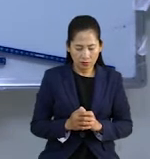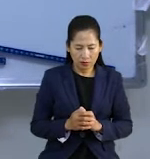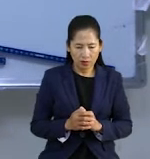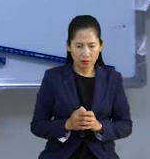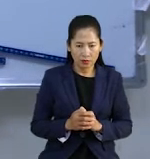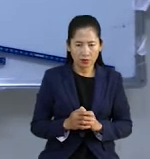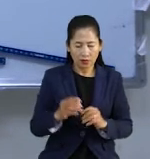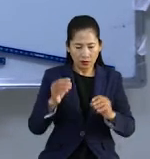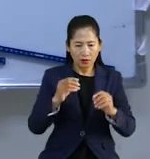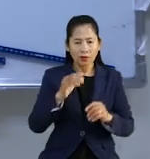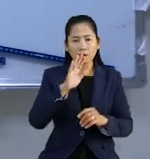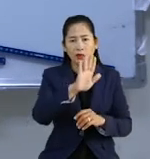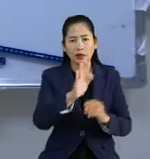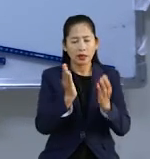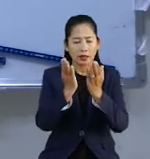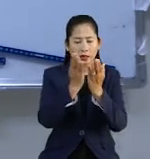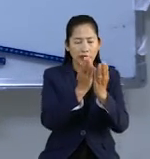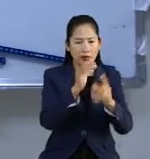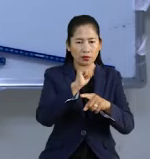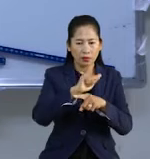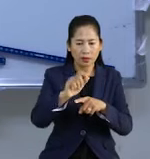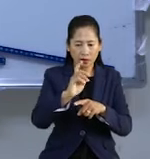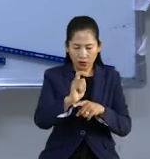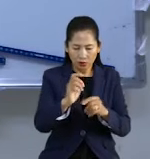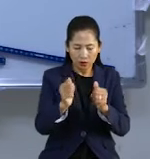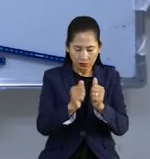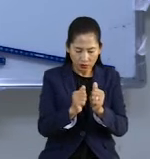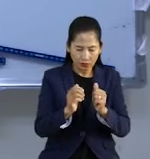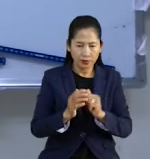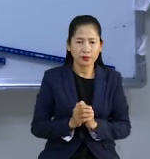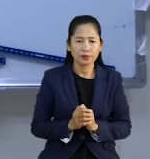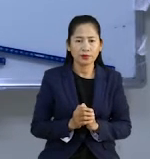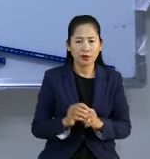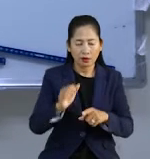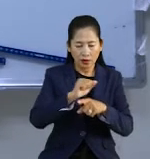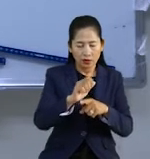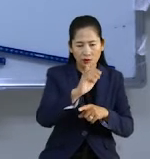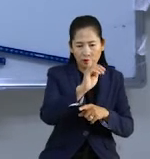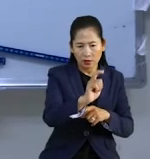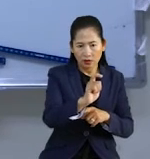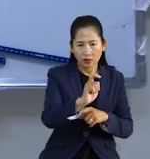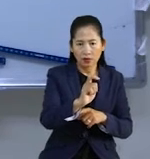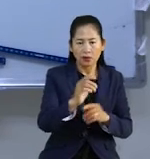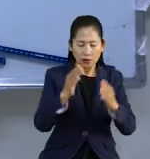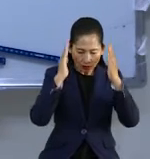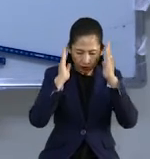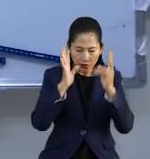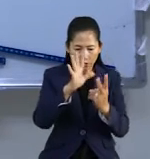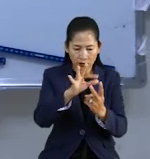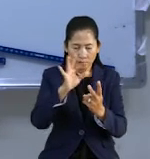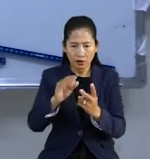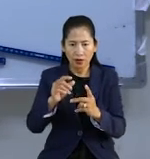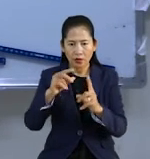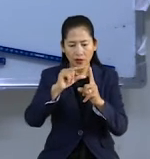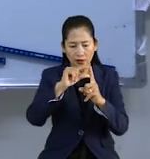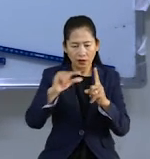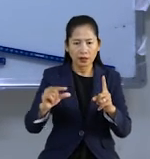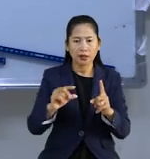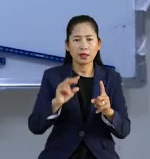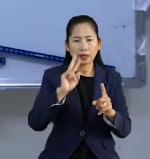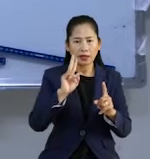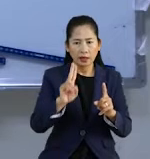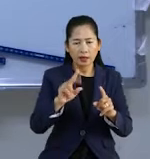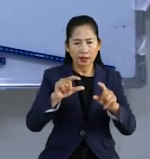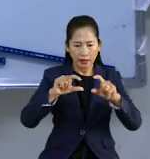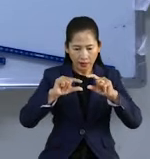បាទតោះលោកគ្រូសុំឲ្យកូនអានលំហាត់ខជាមួយលោកគ្រូបន្តិចណាកូនណាលំហាត់ខចូលស្រង់កិរិយាអកម្ម